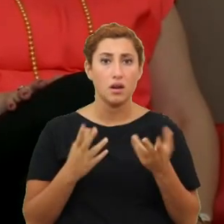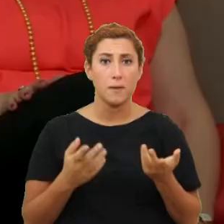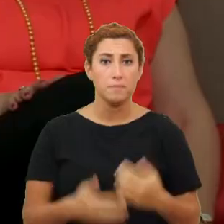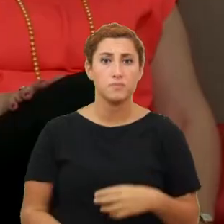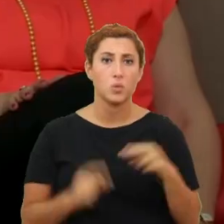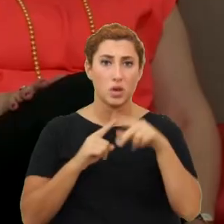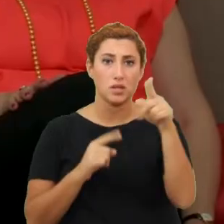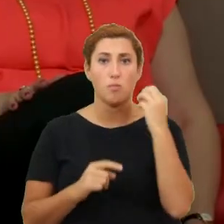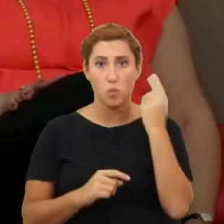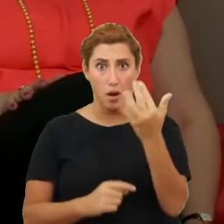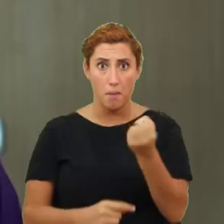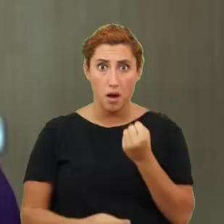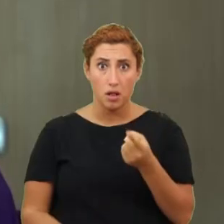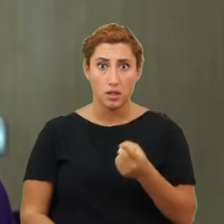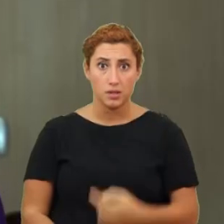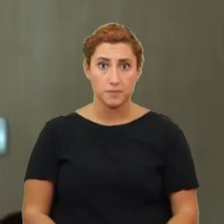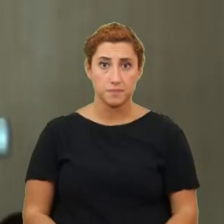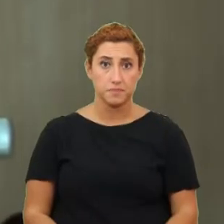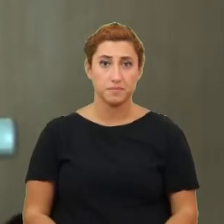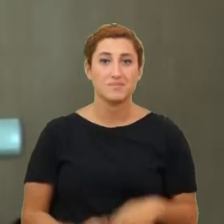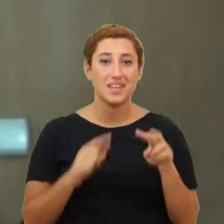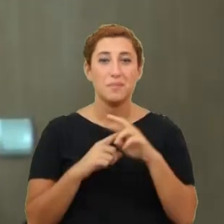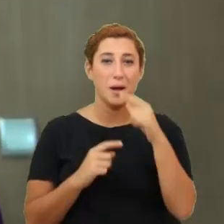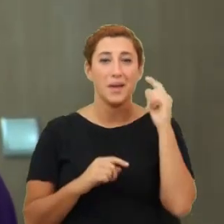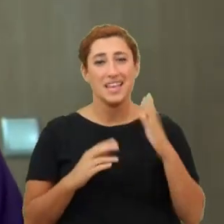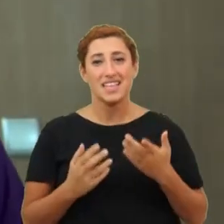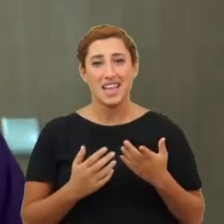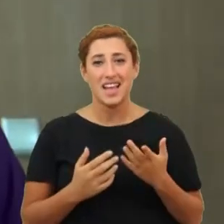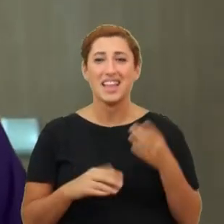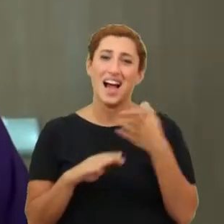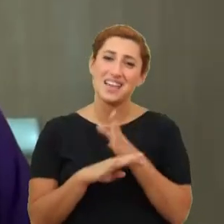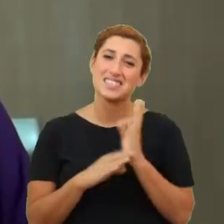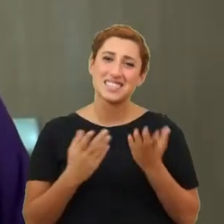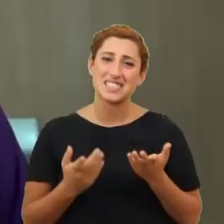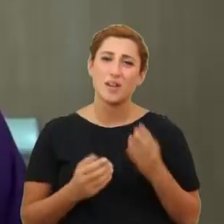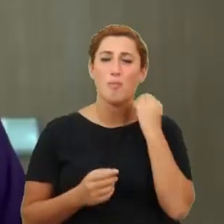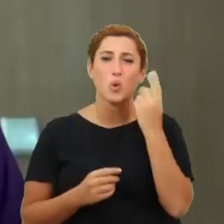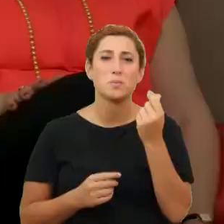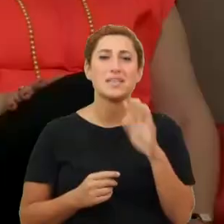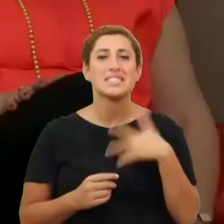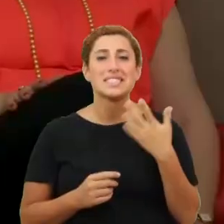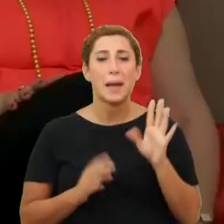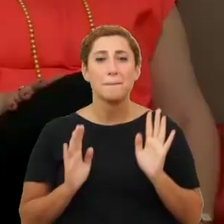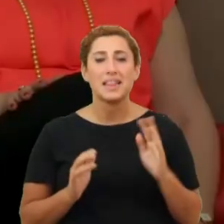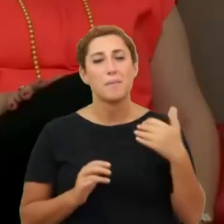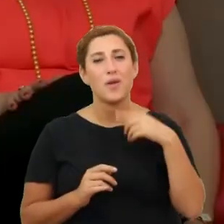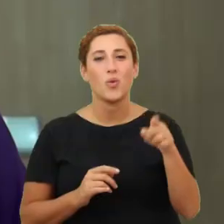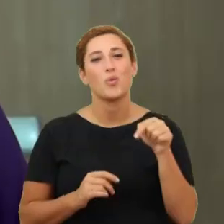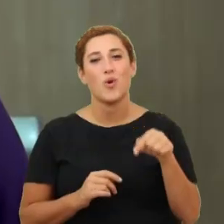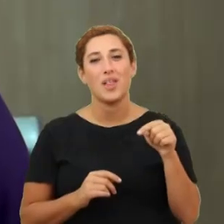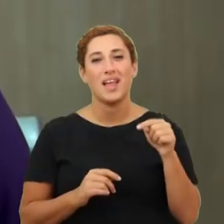Evet. Nurhan senden borç para mı istedi? Kemal Bey yani aslında borç para istemedi. Ben onu